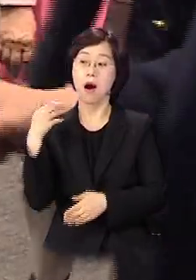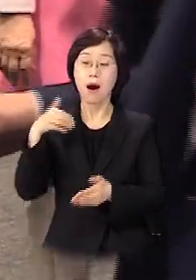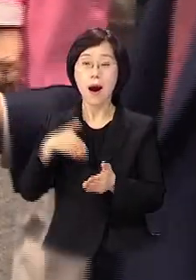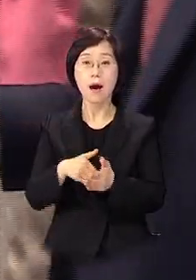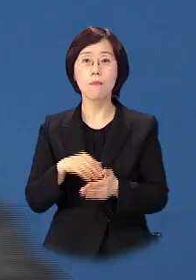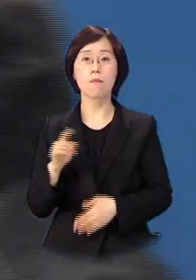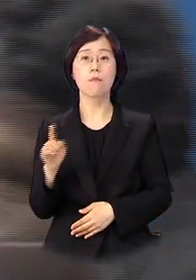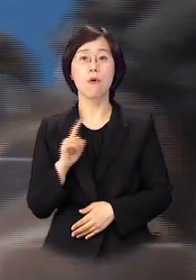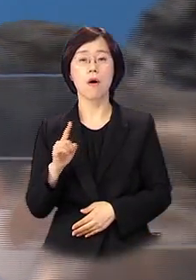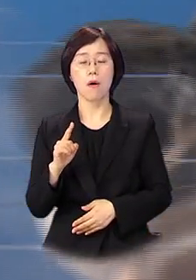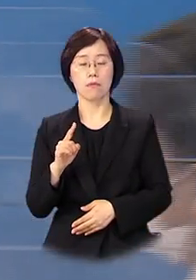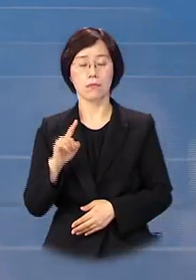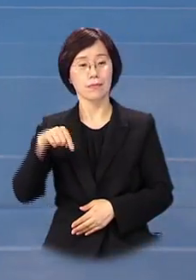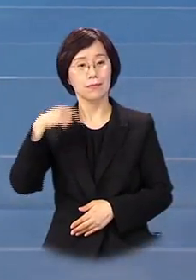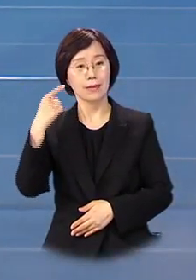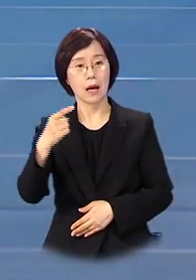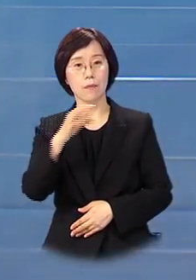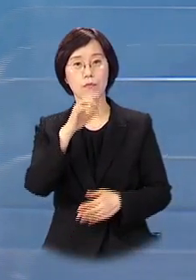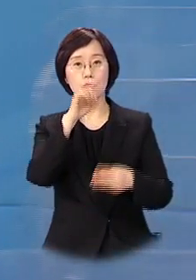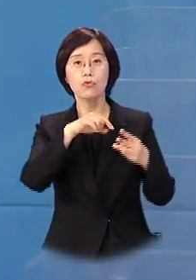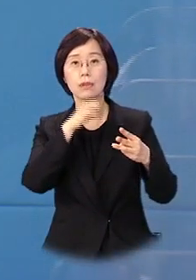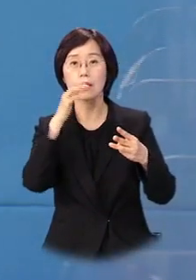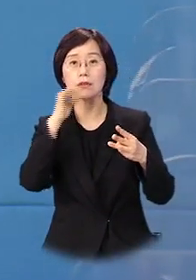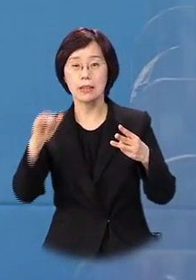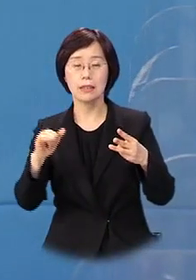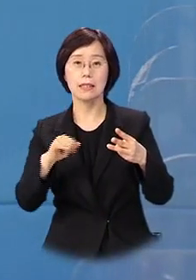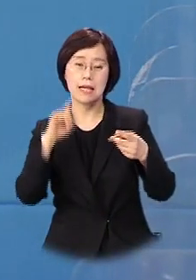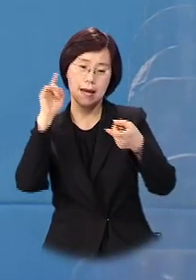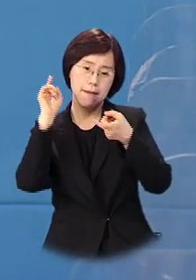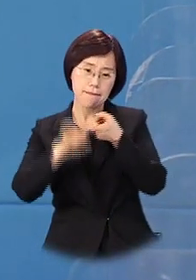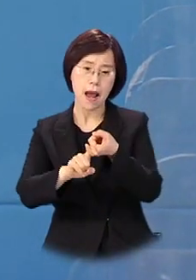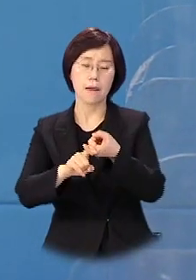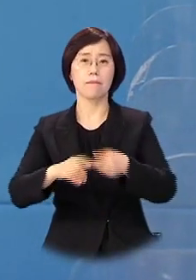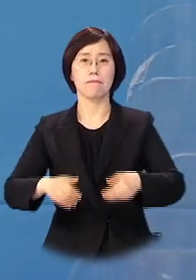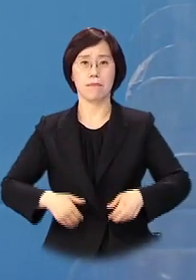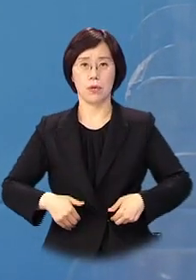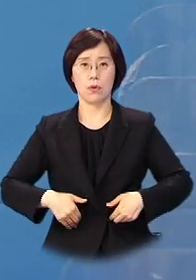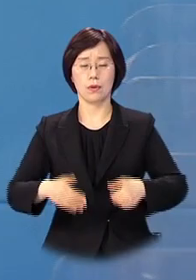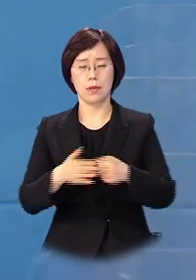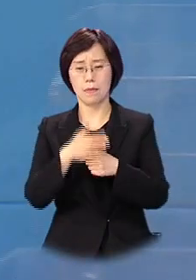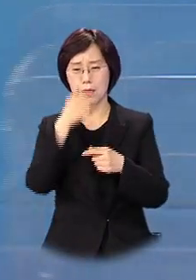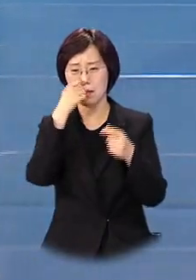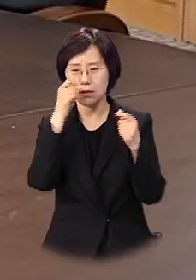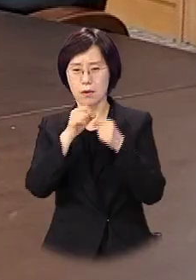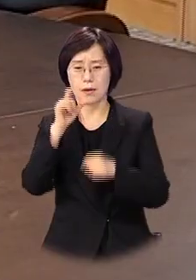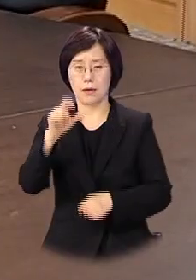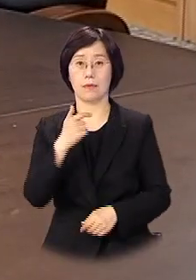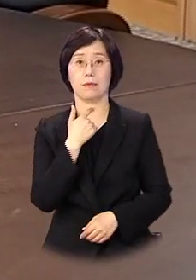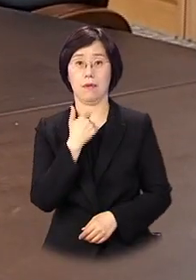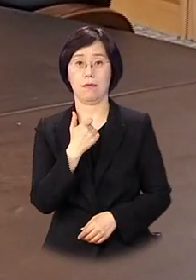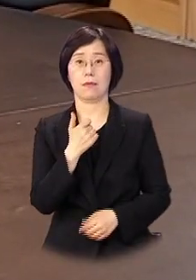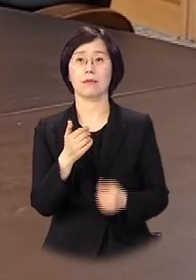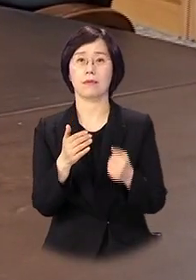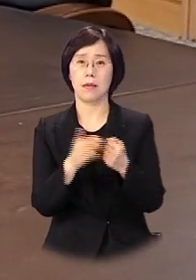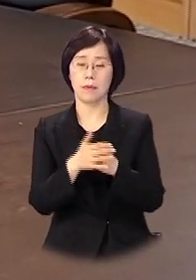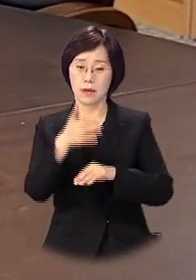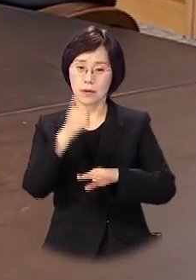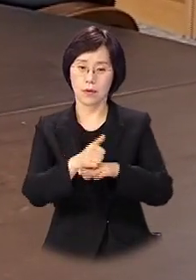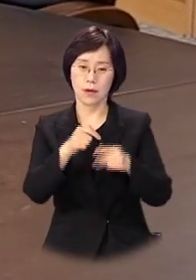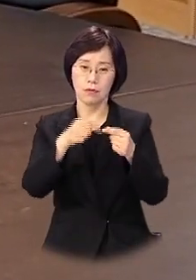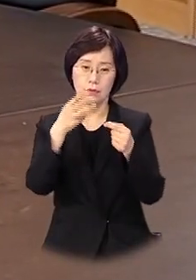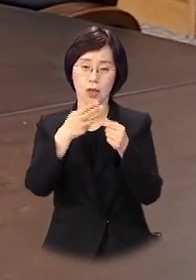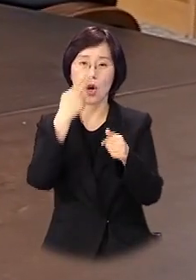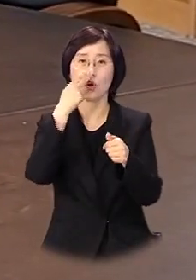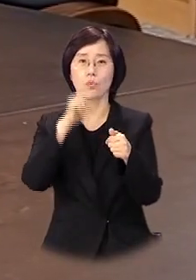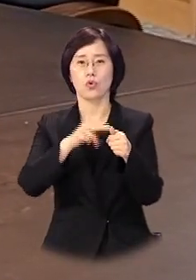전까지만 해도 다음 시장은 윤석열 당선인의 이른바 깐부가 돼야 한다며 친밀도를 강조하기도 했는데 결국 3선